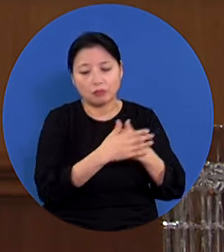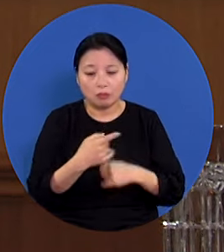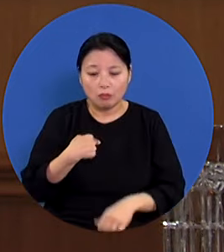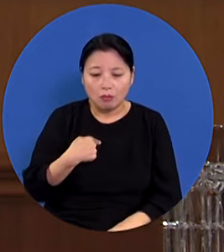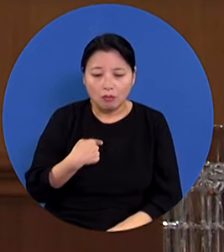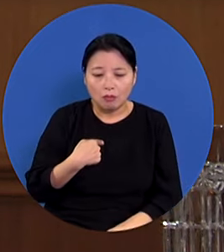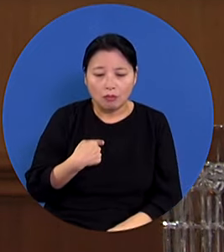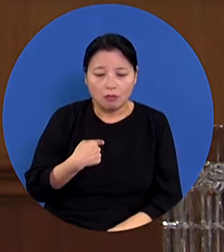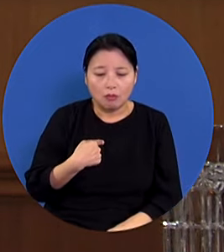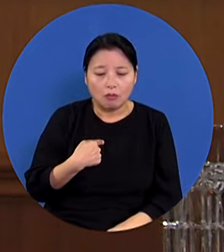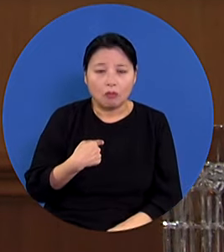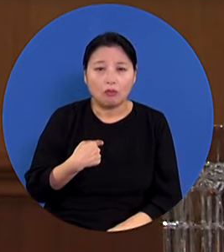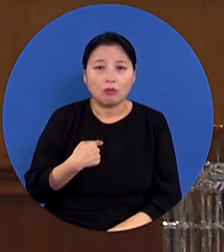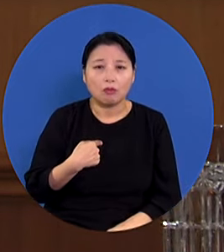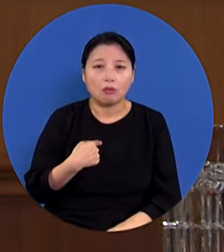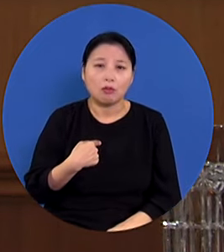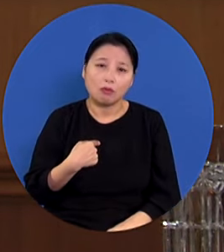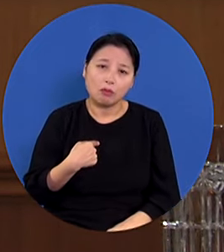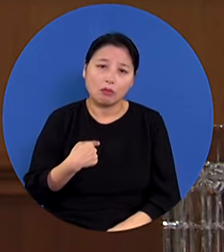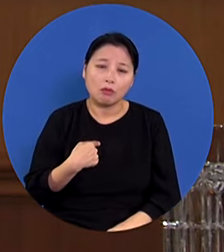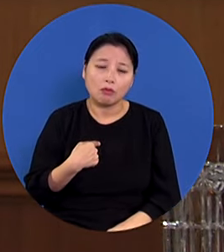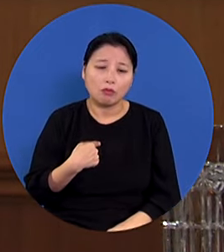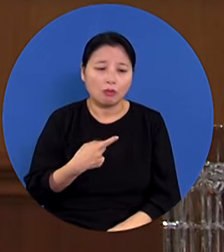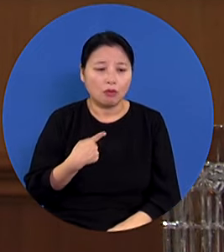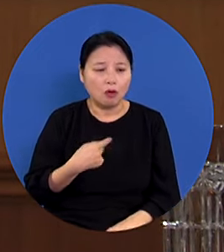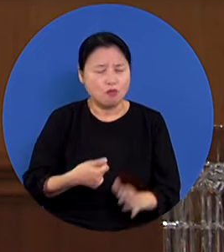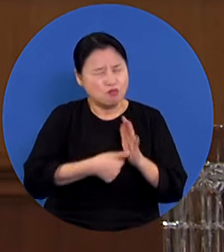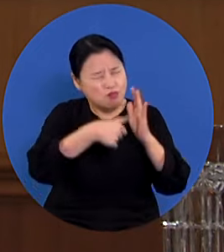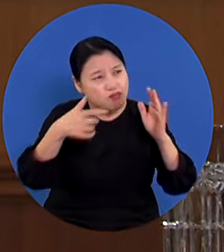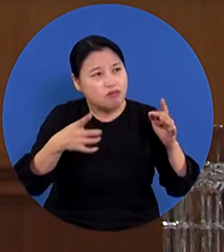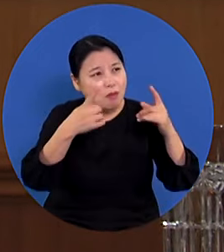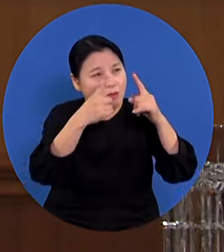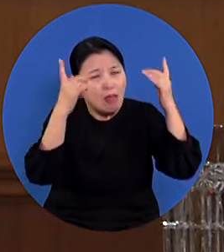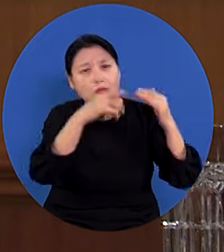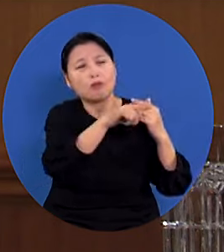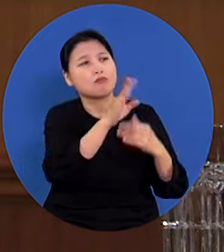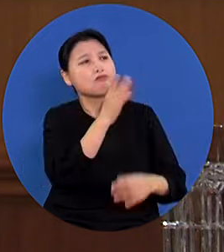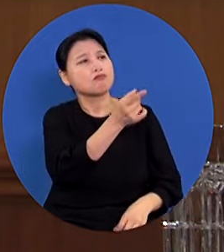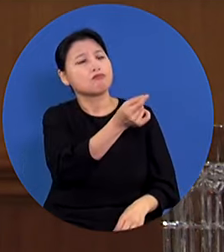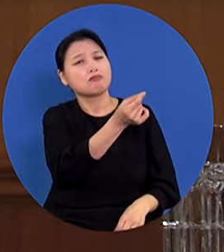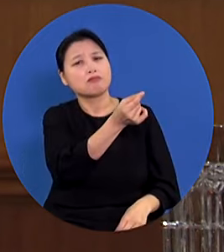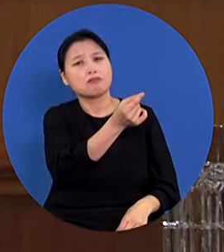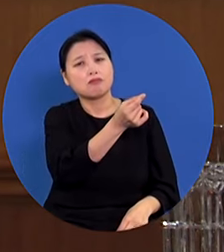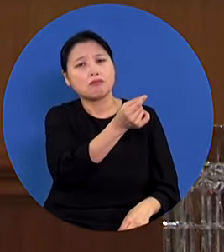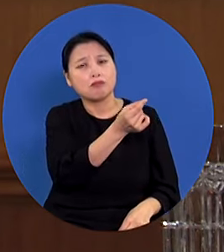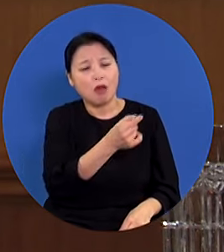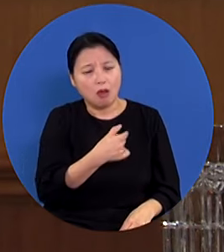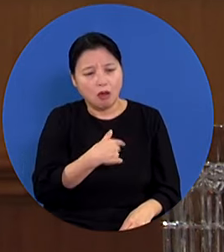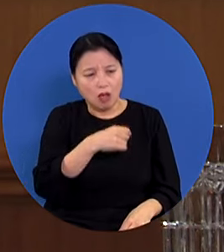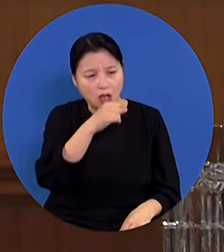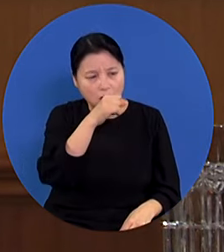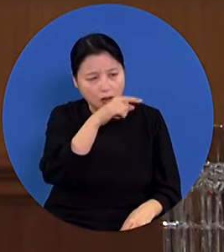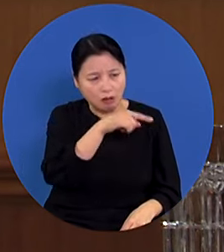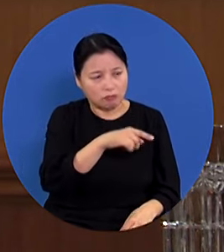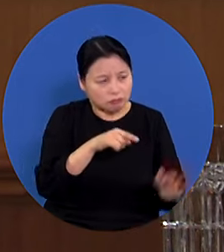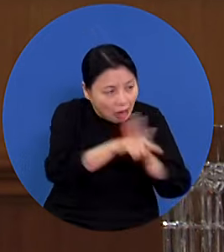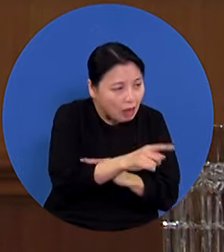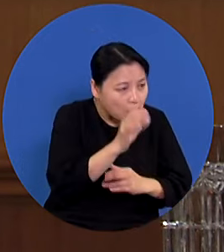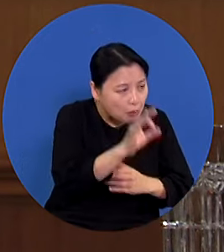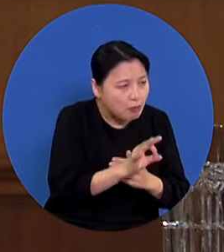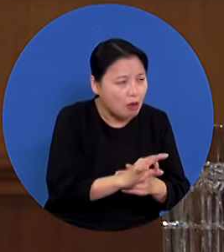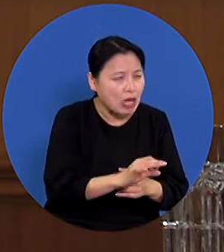사실 그런 측면에서는 저희가 생각하는 그 명문 대학이라는 외국의 그 대학들이 꼭 좋은 대학이라고 생각은 네,